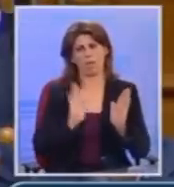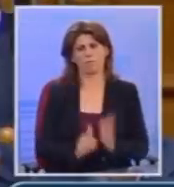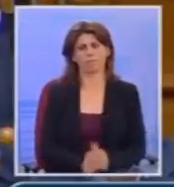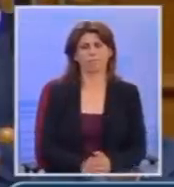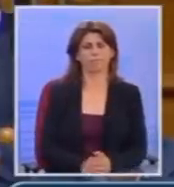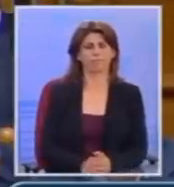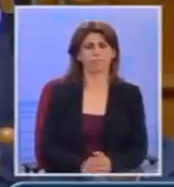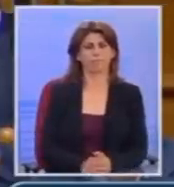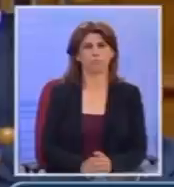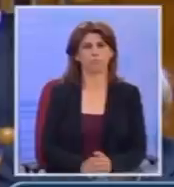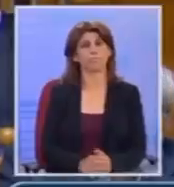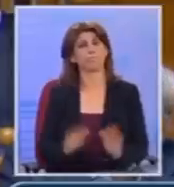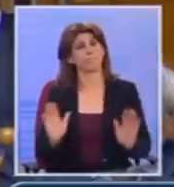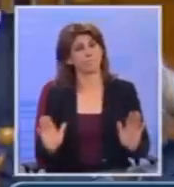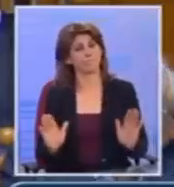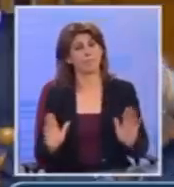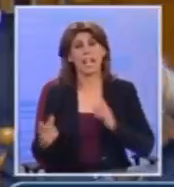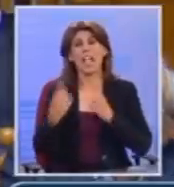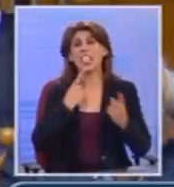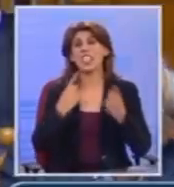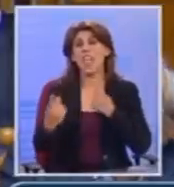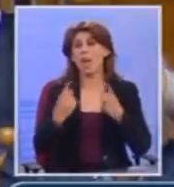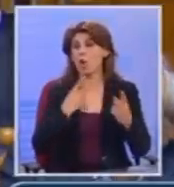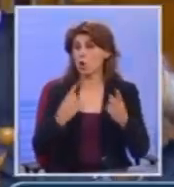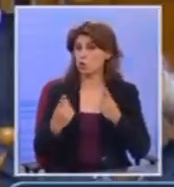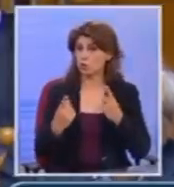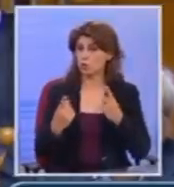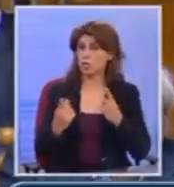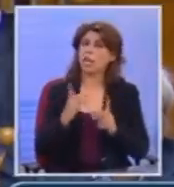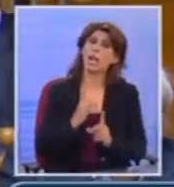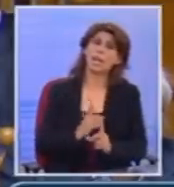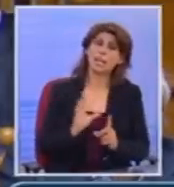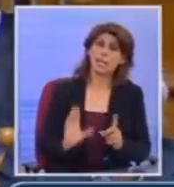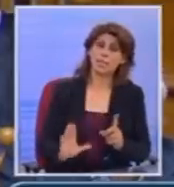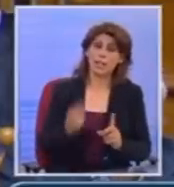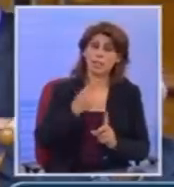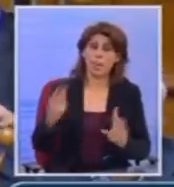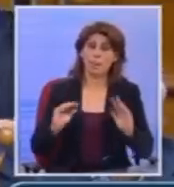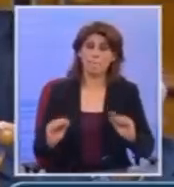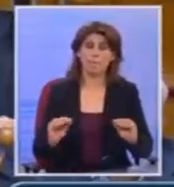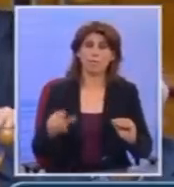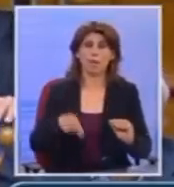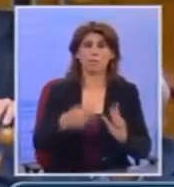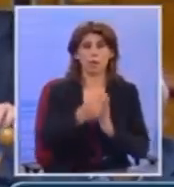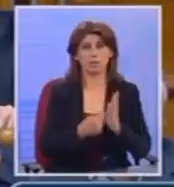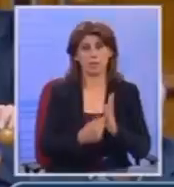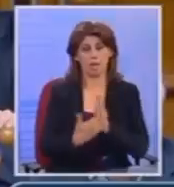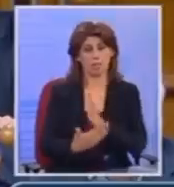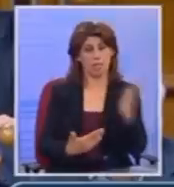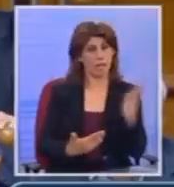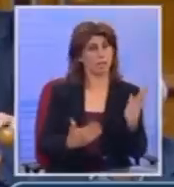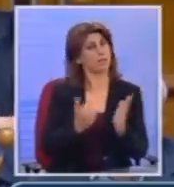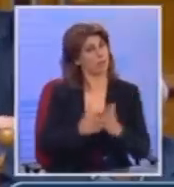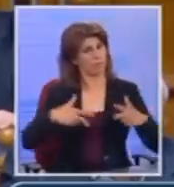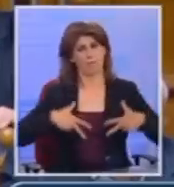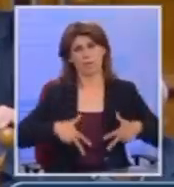Κοιτάξτε, ο διάλογος, ιδίως στα θέματα της παιδείας, είναι μια αξία για την αριστερά και για την κυβέρνηση